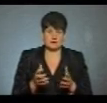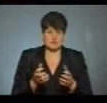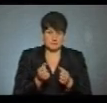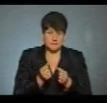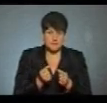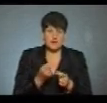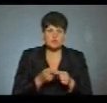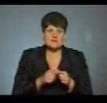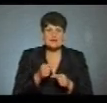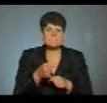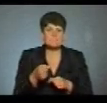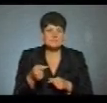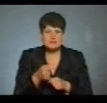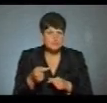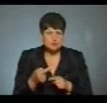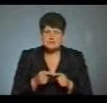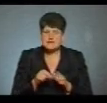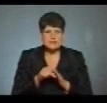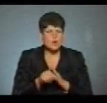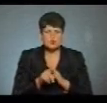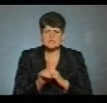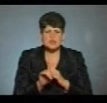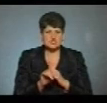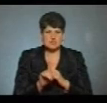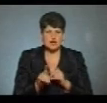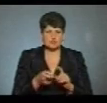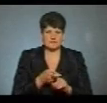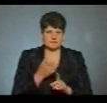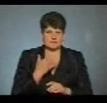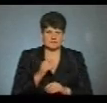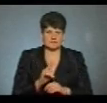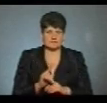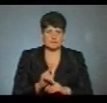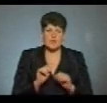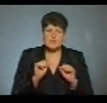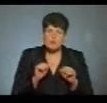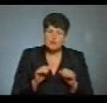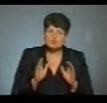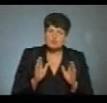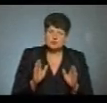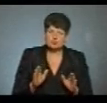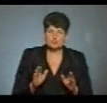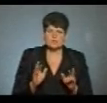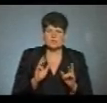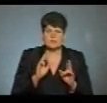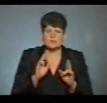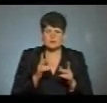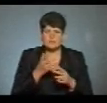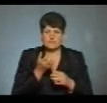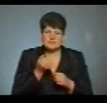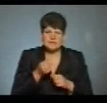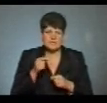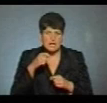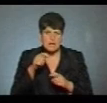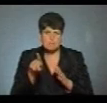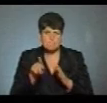реакція негативна, то це не виключає однозначно інфекцію. Тобто може бути неадекватно забраний мазок. Може